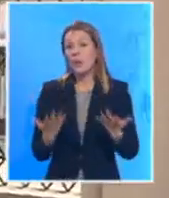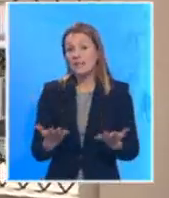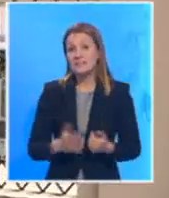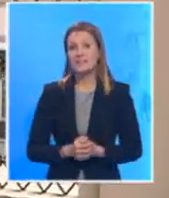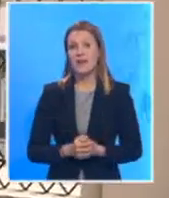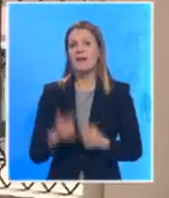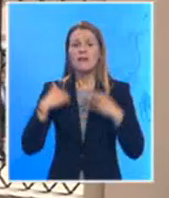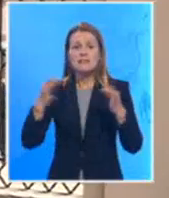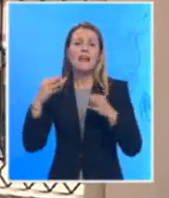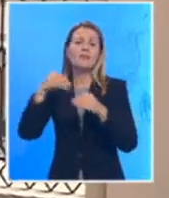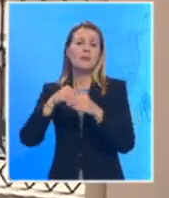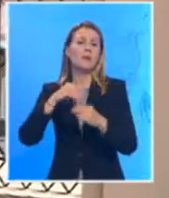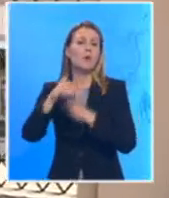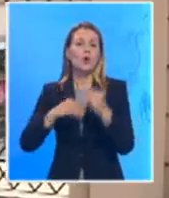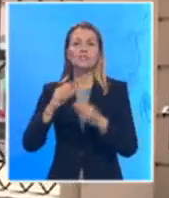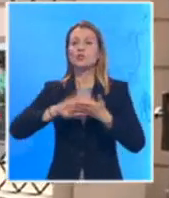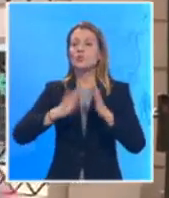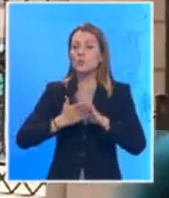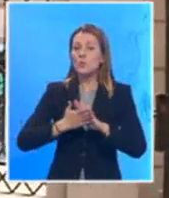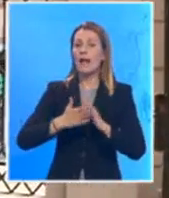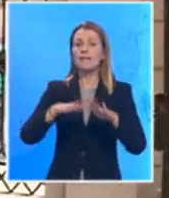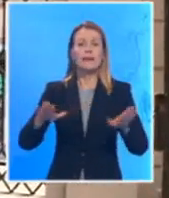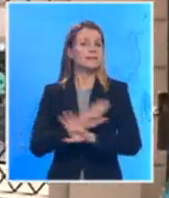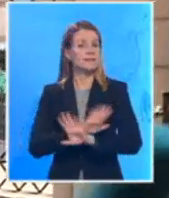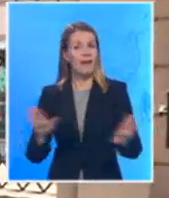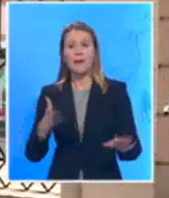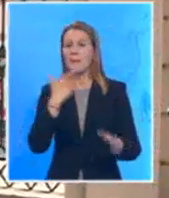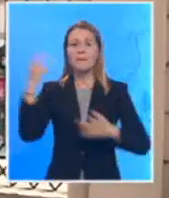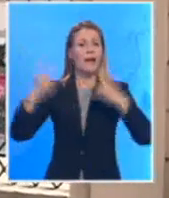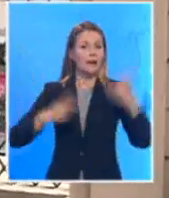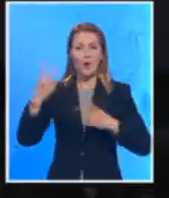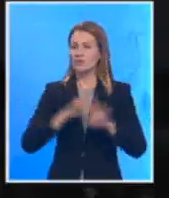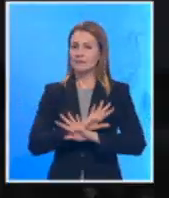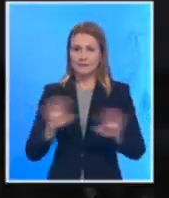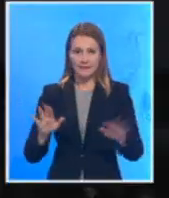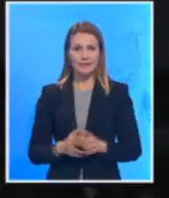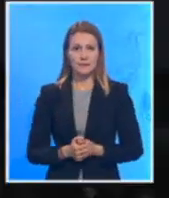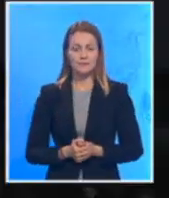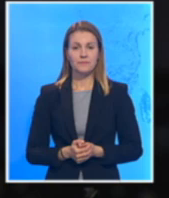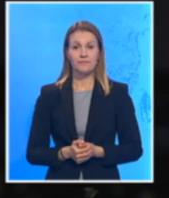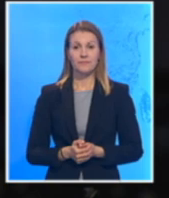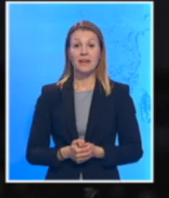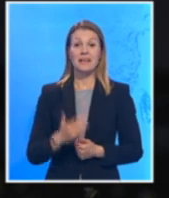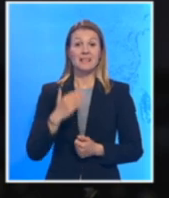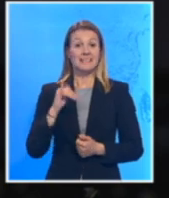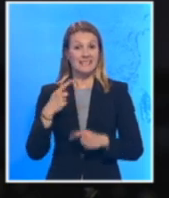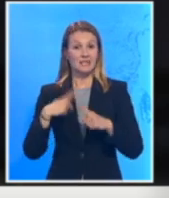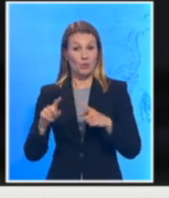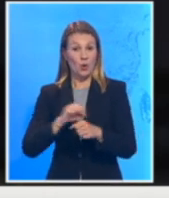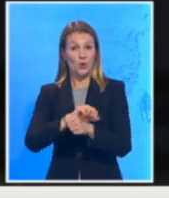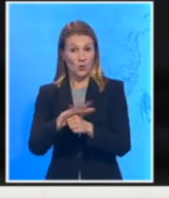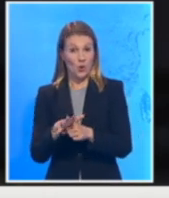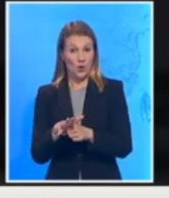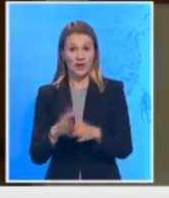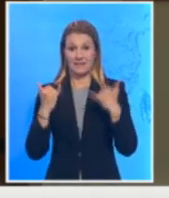krugu porodice, supruga, deca i to je to. Bez gostiju, bez okupnosti. Iako će se usled pandemije